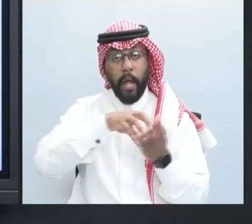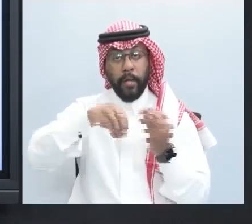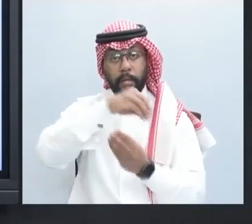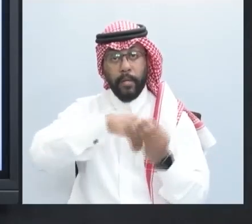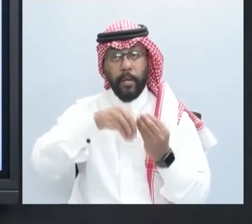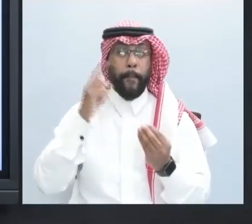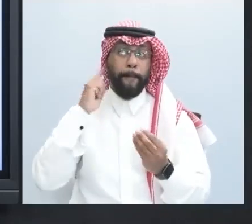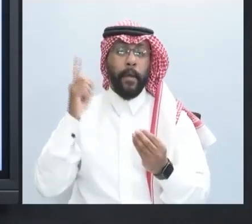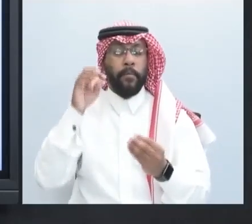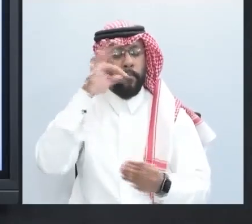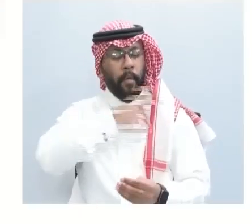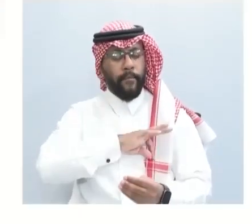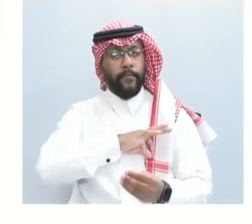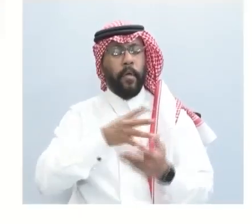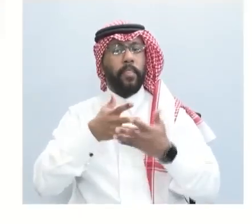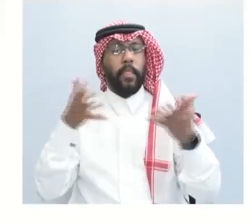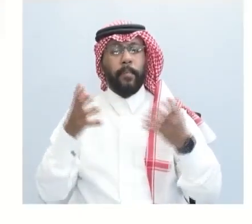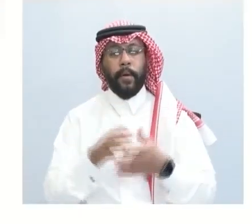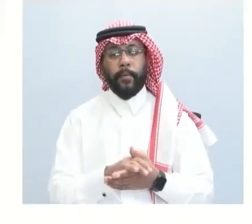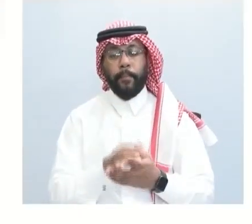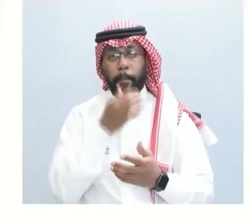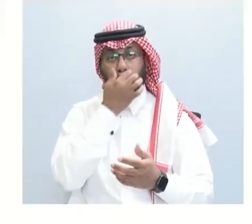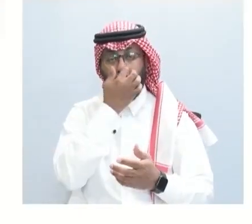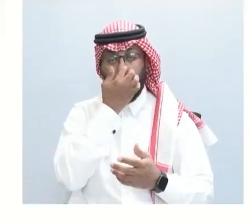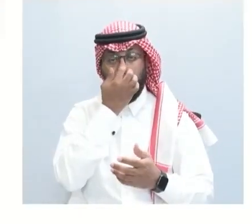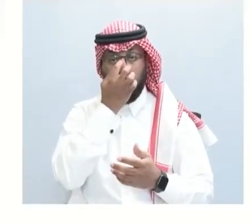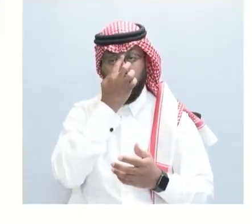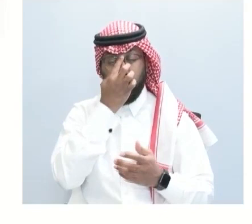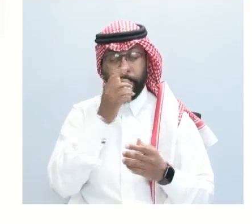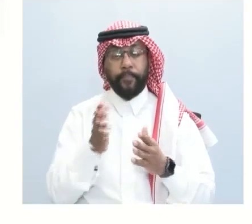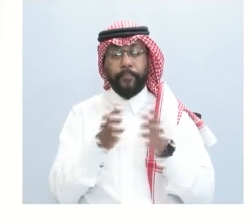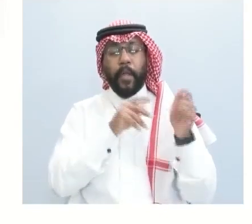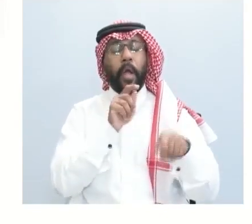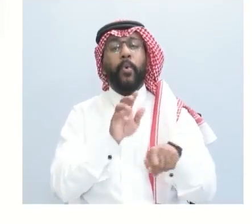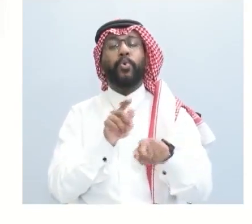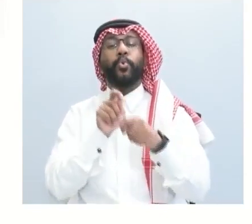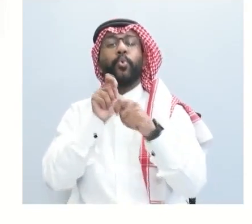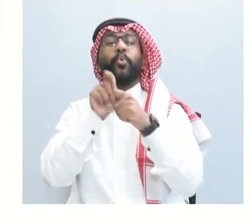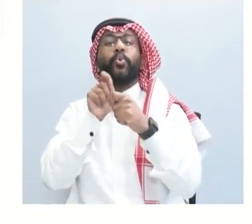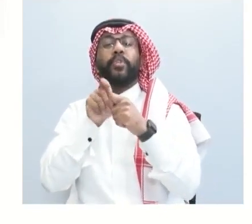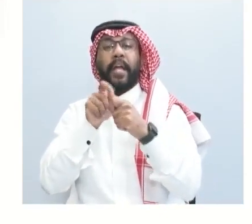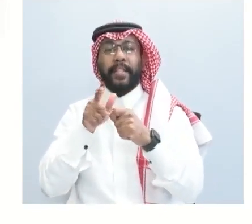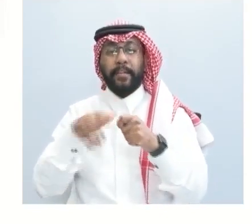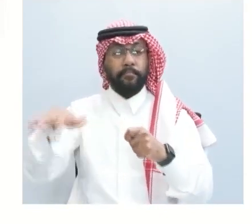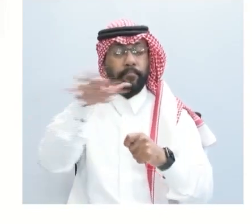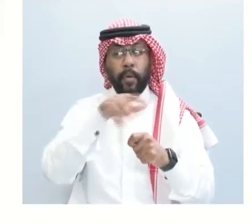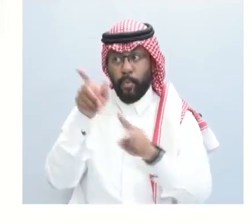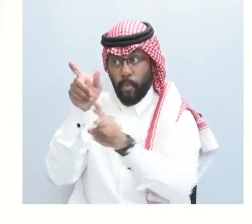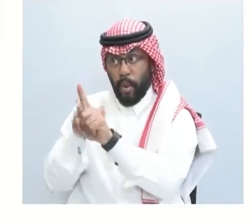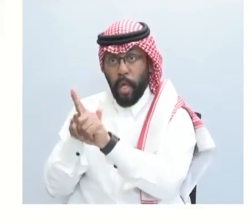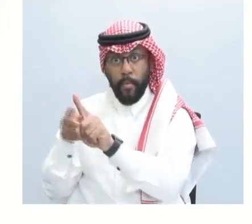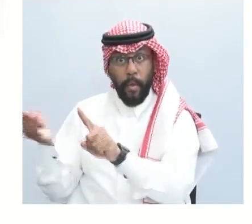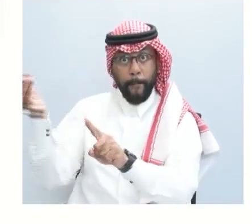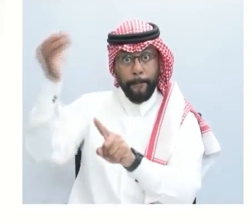وعظيمه النفع هنا رابعا اكتب وصفه ارشاديه اكتب وصفه ارشاديه لصديق يطمح ان يكون